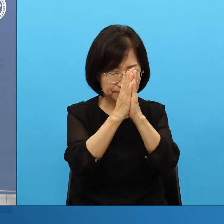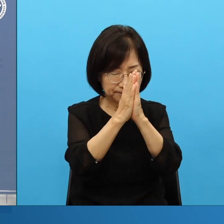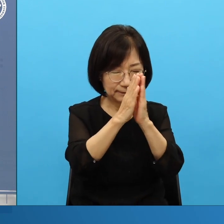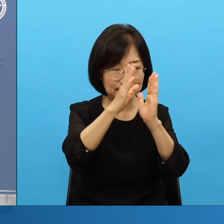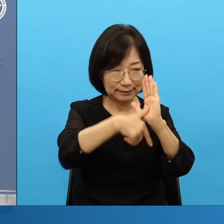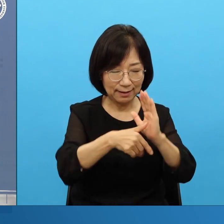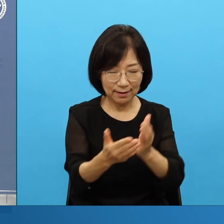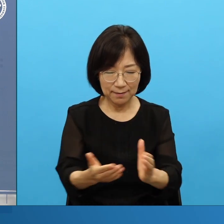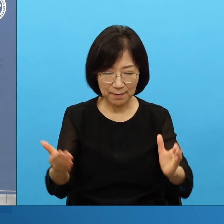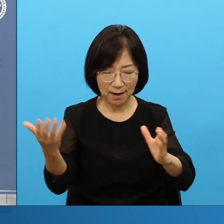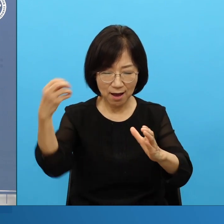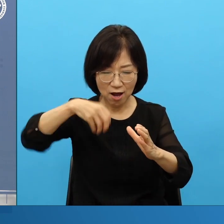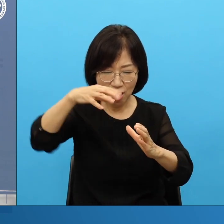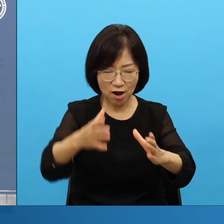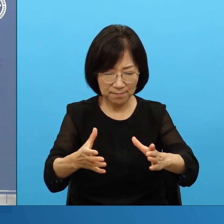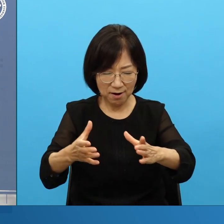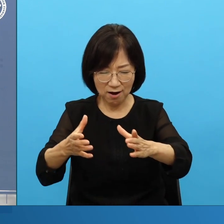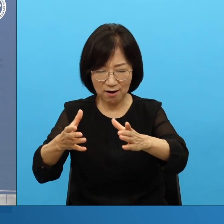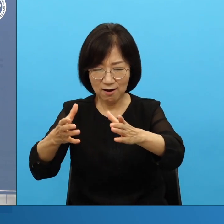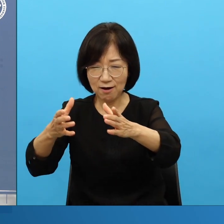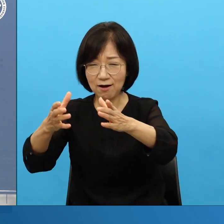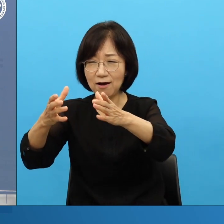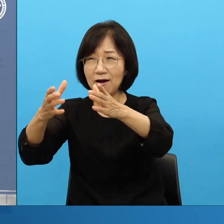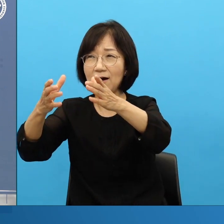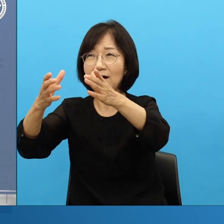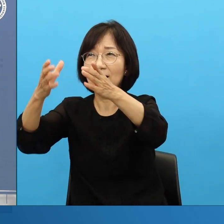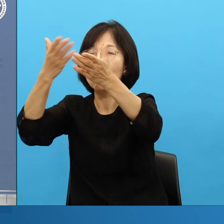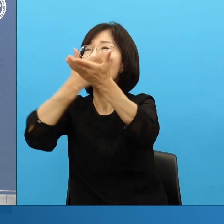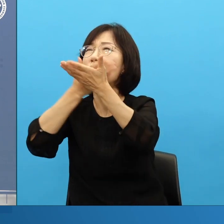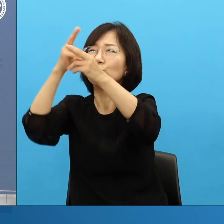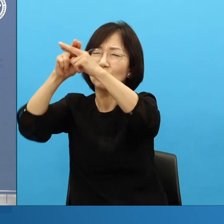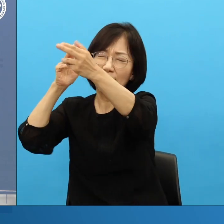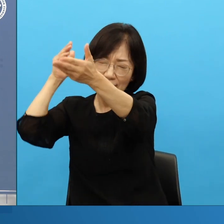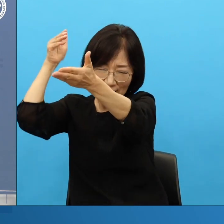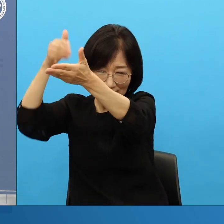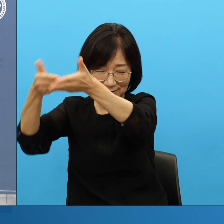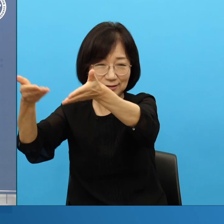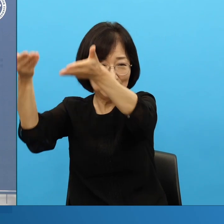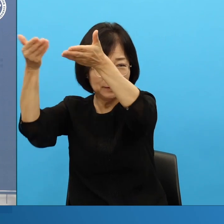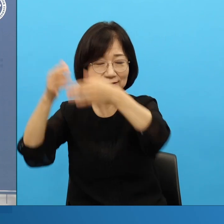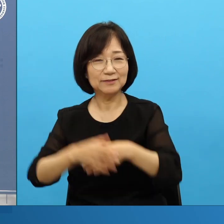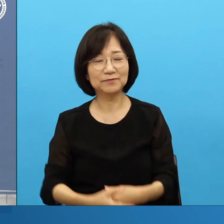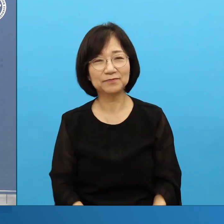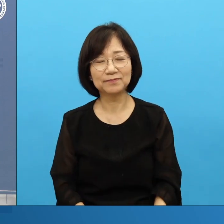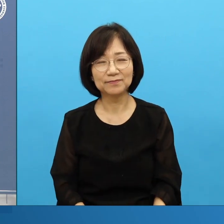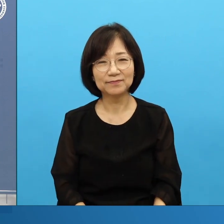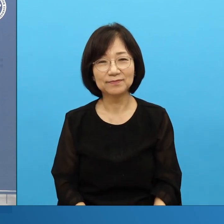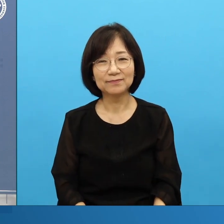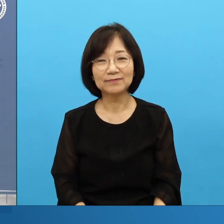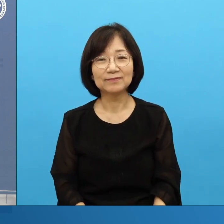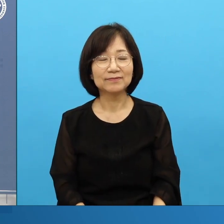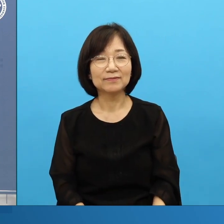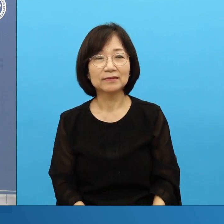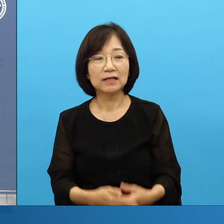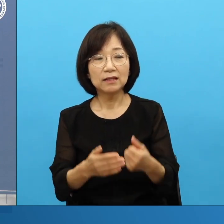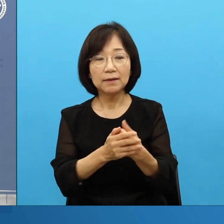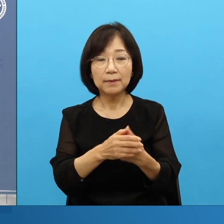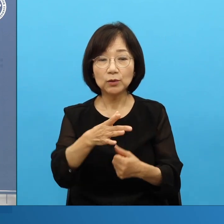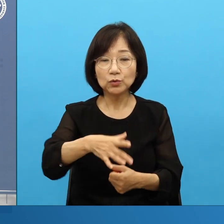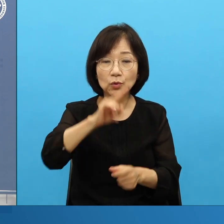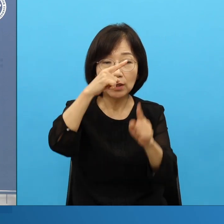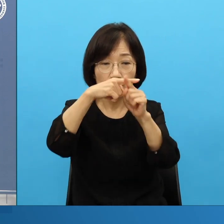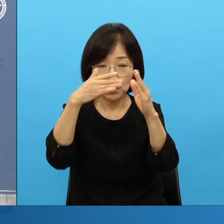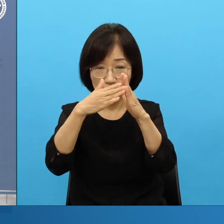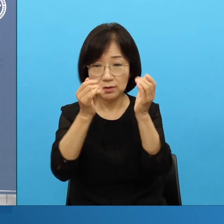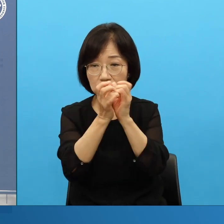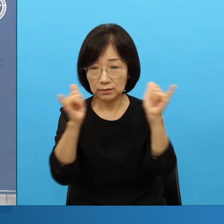are gathered on a golden vessel. 그래서 초대교회는 모여서 40일을 집중해요. And